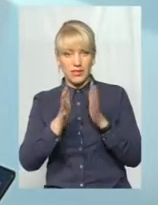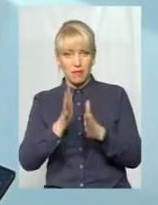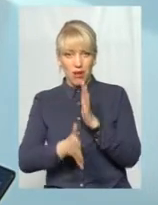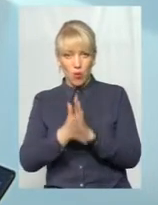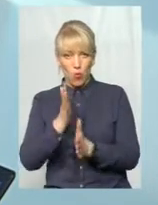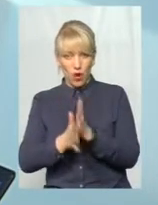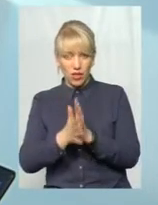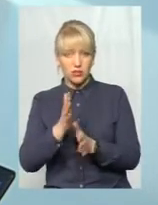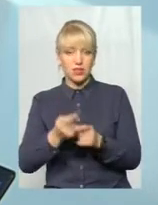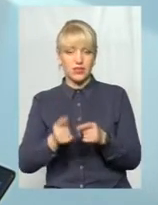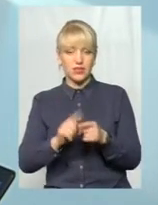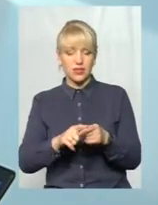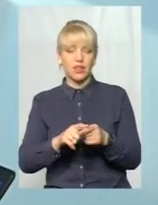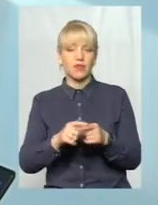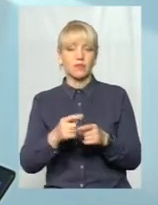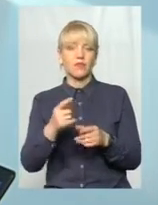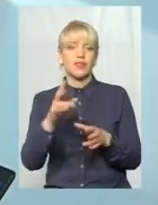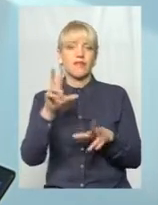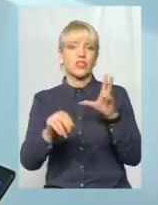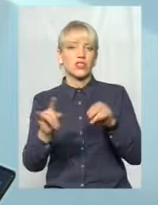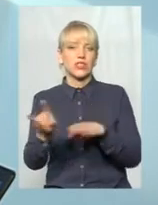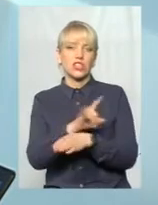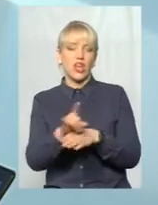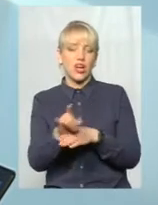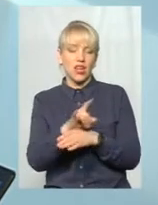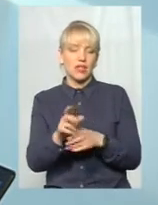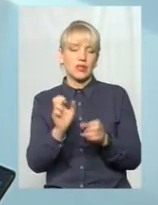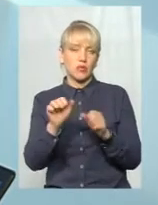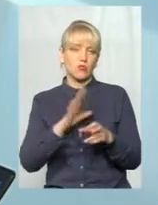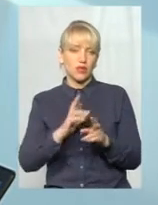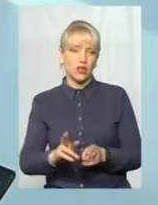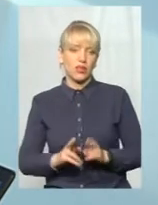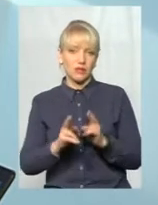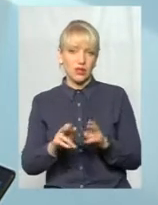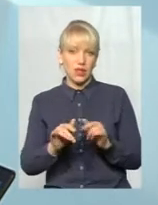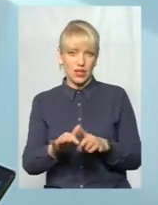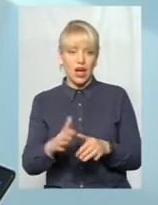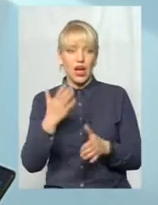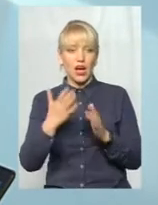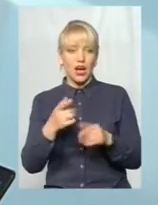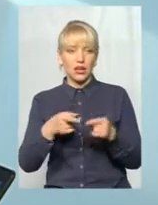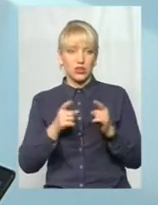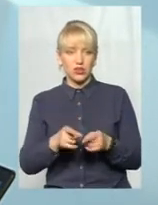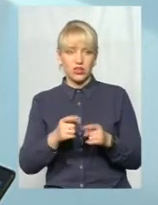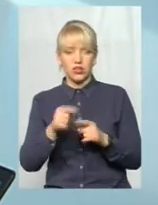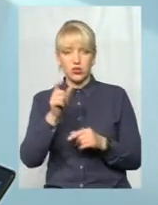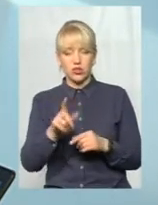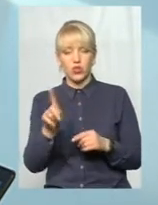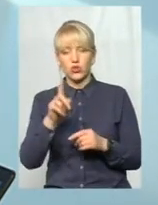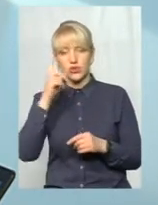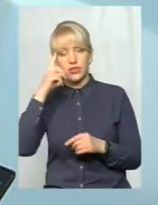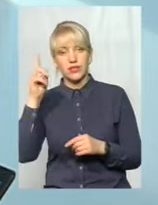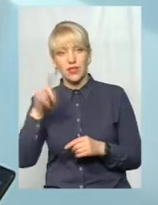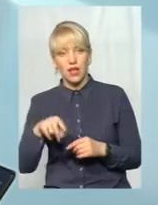одне. Тобто це шахрайство, там кримінальна стаття може притягнути. Але якщо дійсно особа в тому чи іншій мірі десь про щось знає,